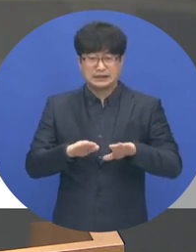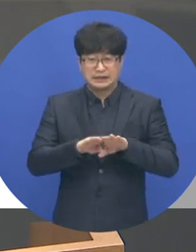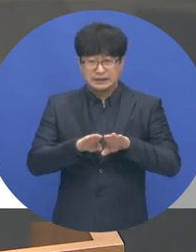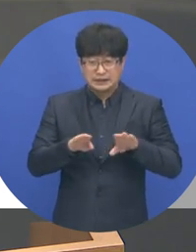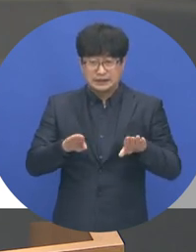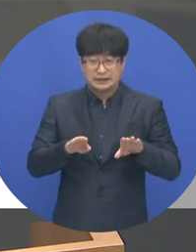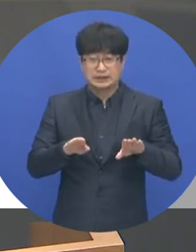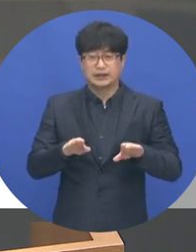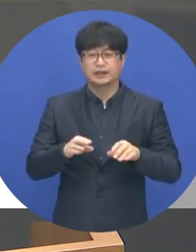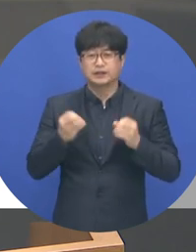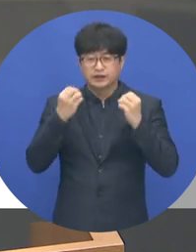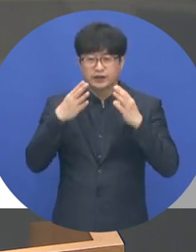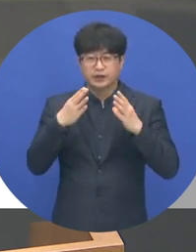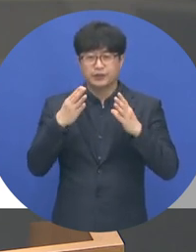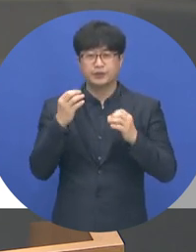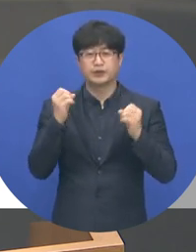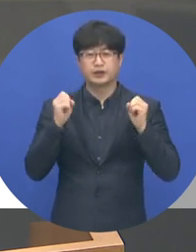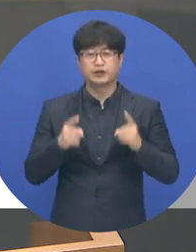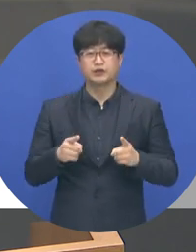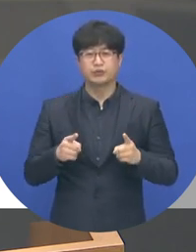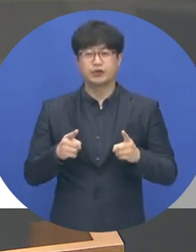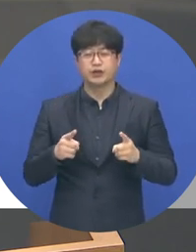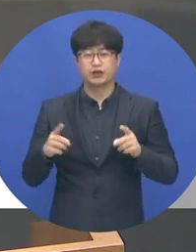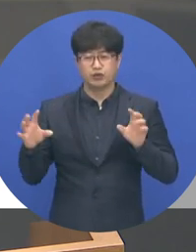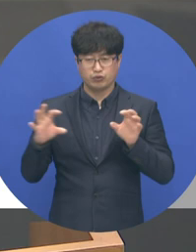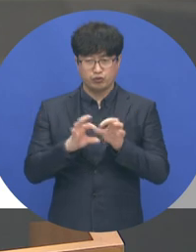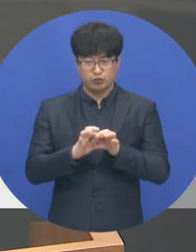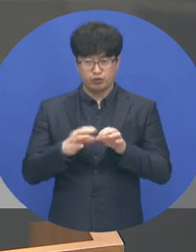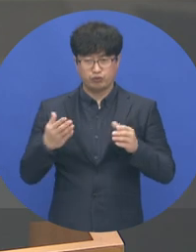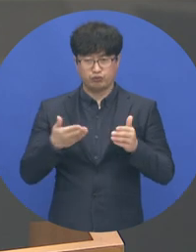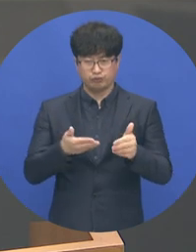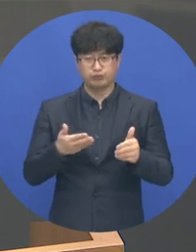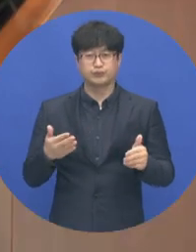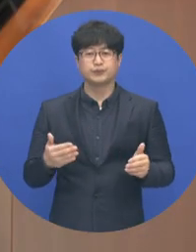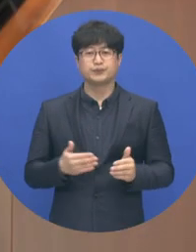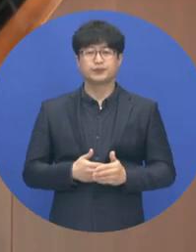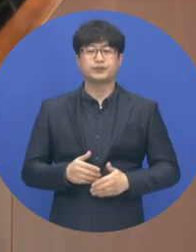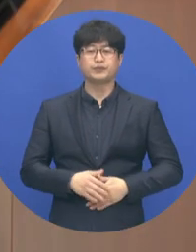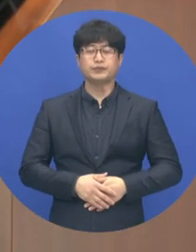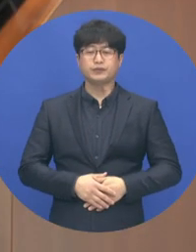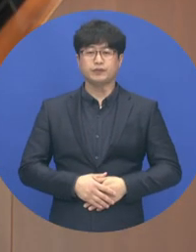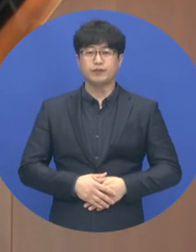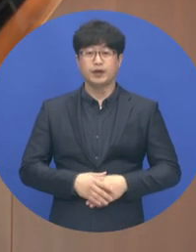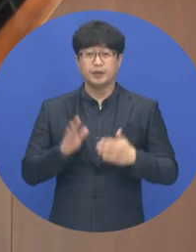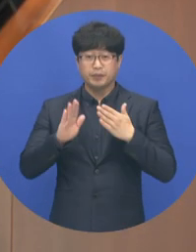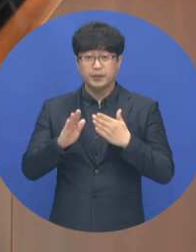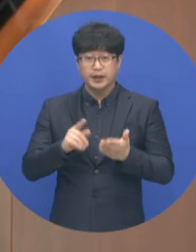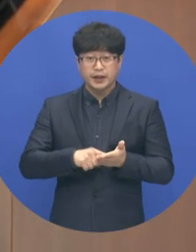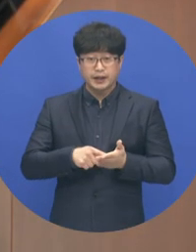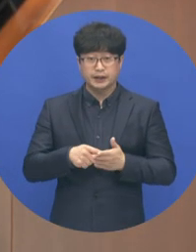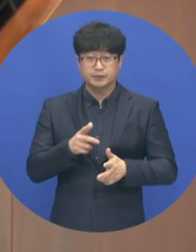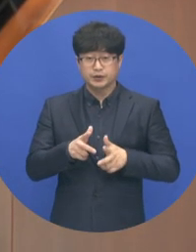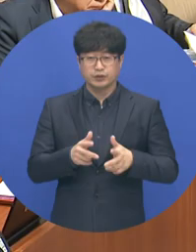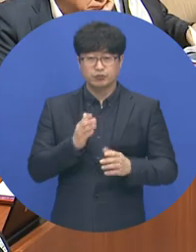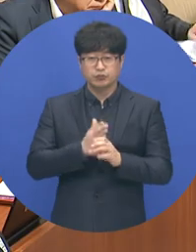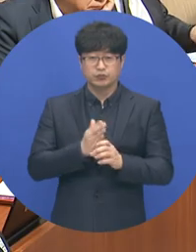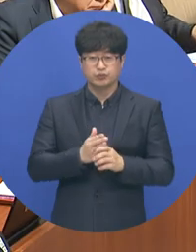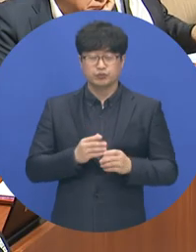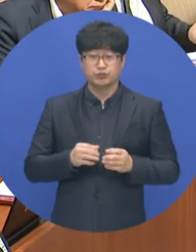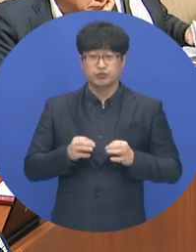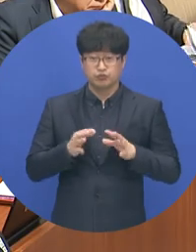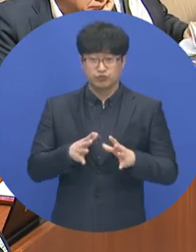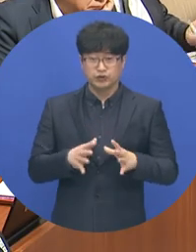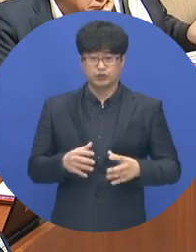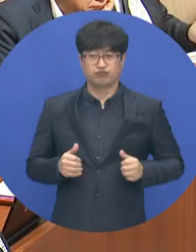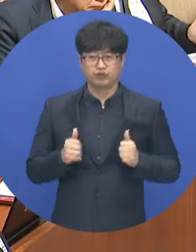세대에 새로운 기회의 사다리를 놓겠습니다 미래 혁신 산업 중심으로 투자유치에 박차를